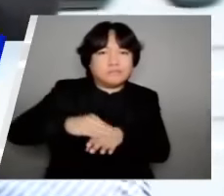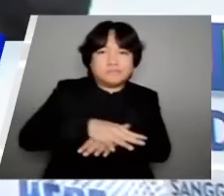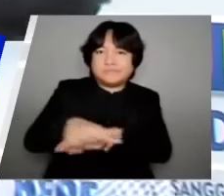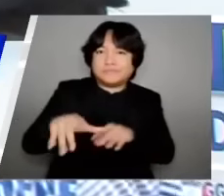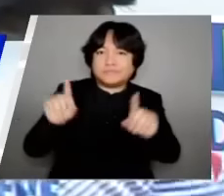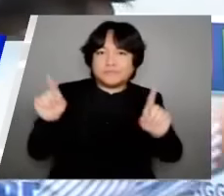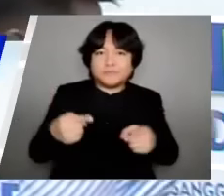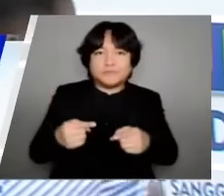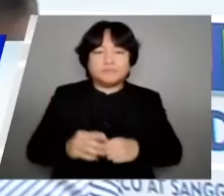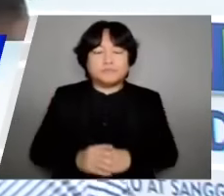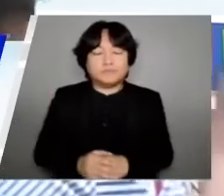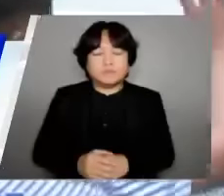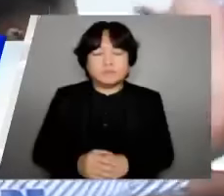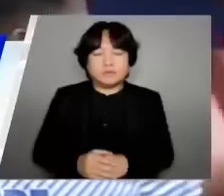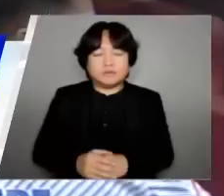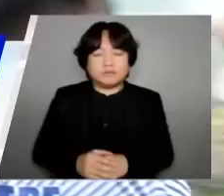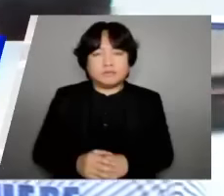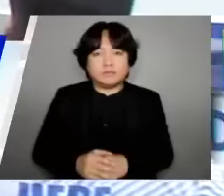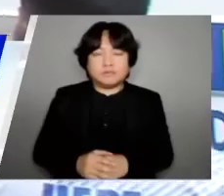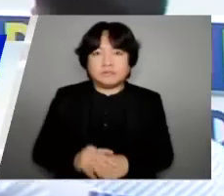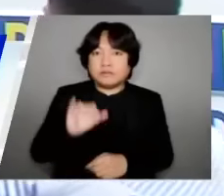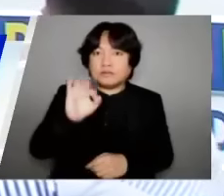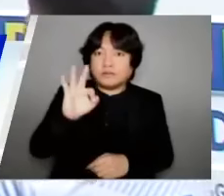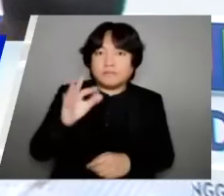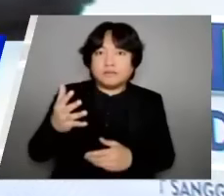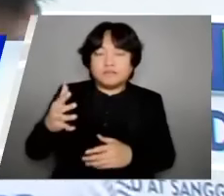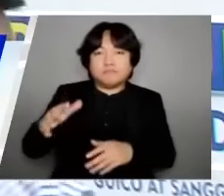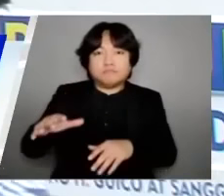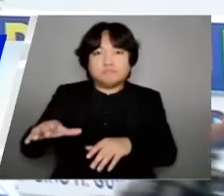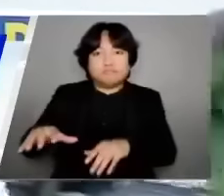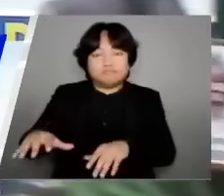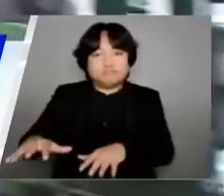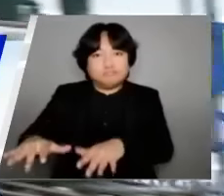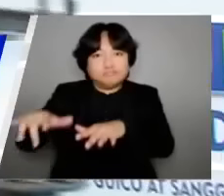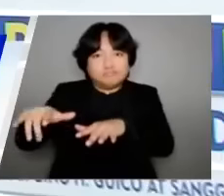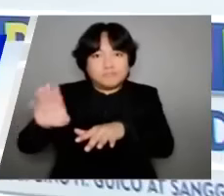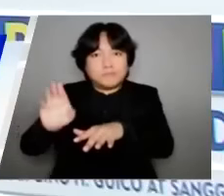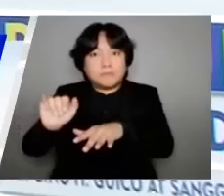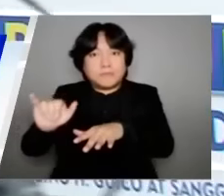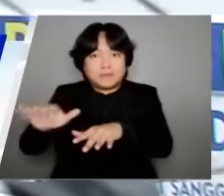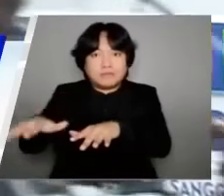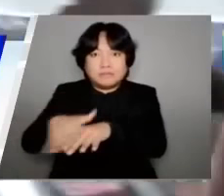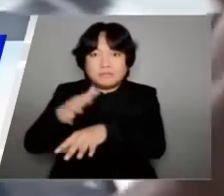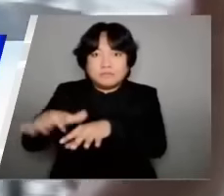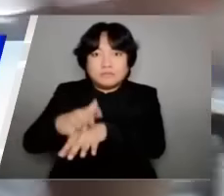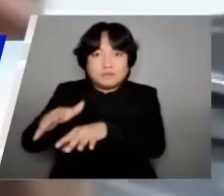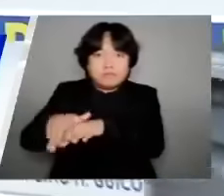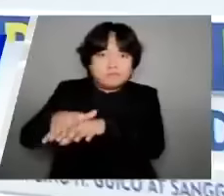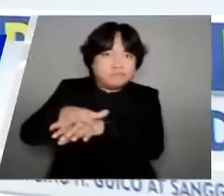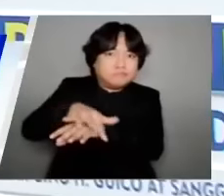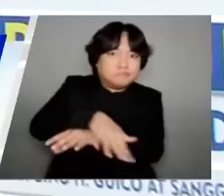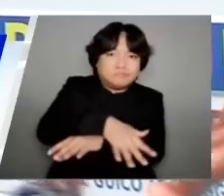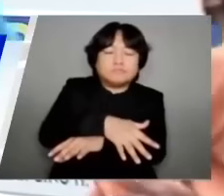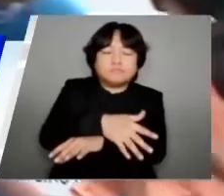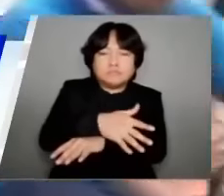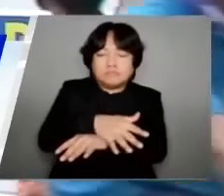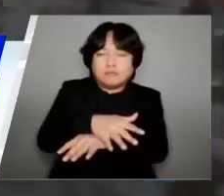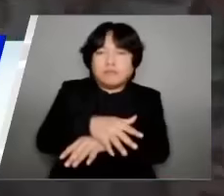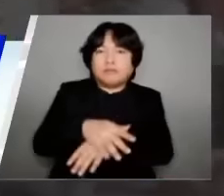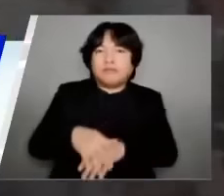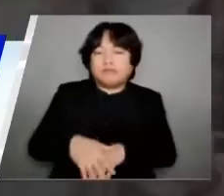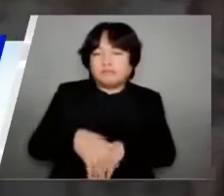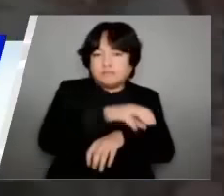nag-overflow na o mataas na po ang level ng tubig ng Laguna de Bay, Dibay, talagang automatic po pumupunta po sa mga residential po yung